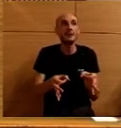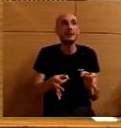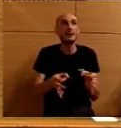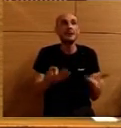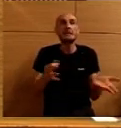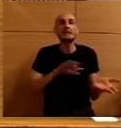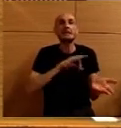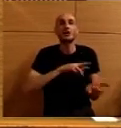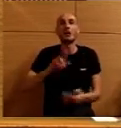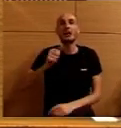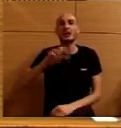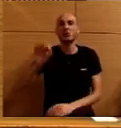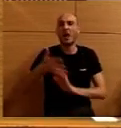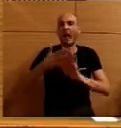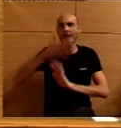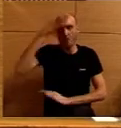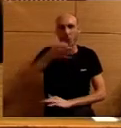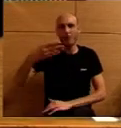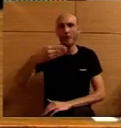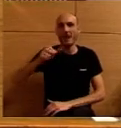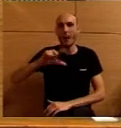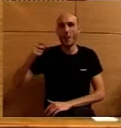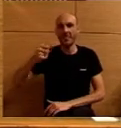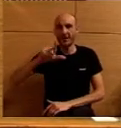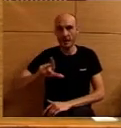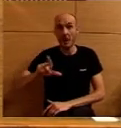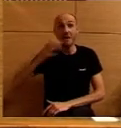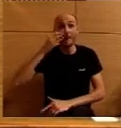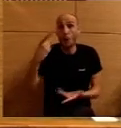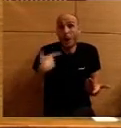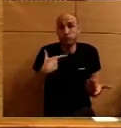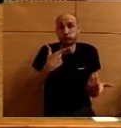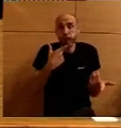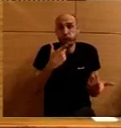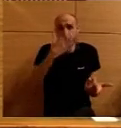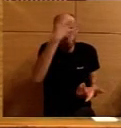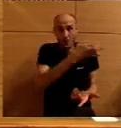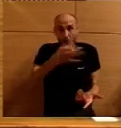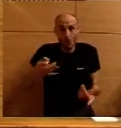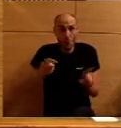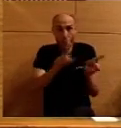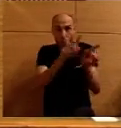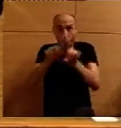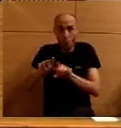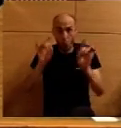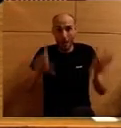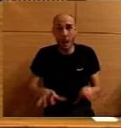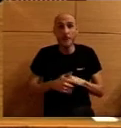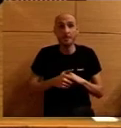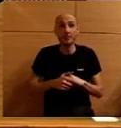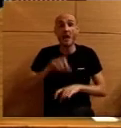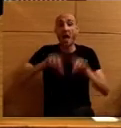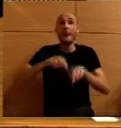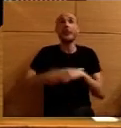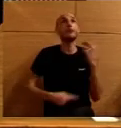de Benaguasil, però el de Benaguasil se pot aplicar a Gavarda, Alfafar, a Faura o a totes bandes, a lo millor. perquè moltes vegades diguem